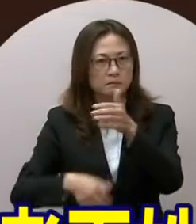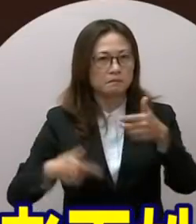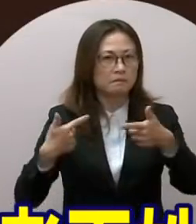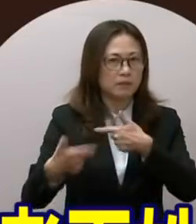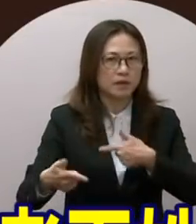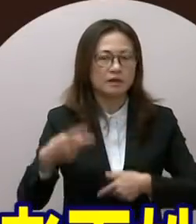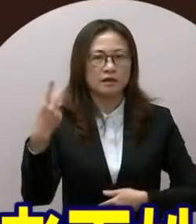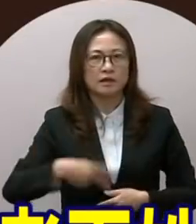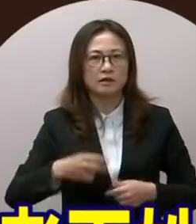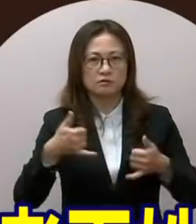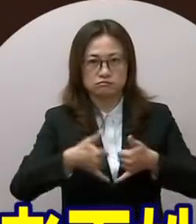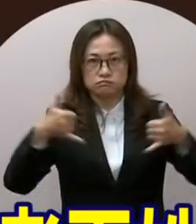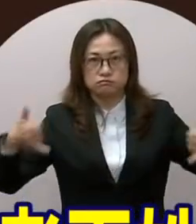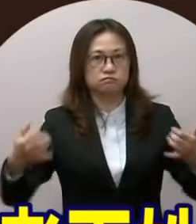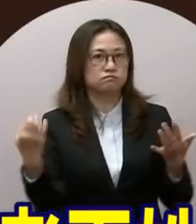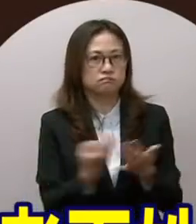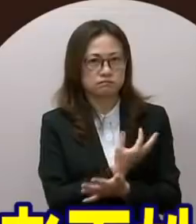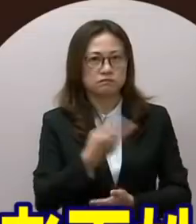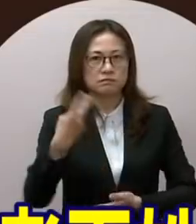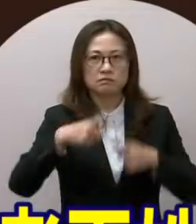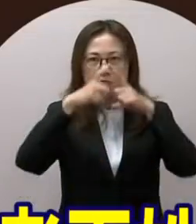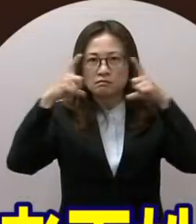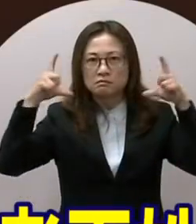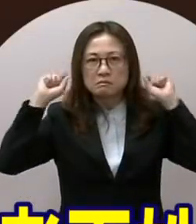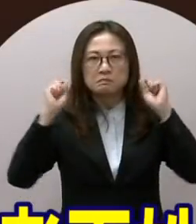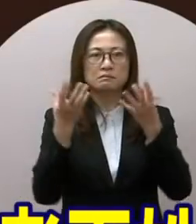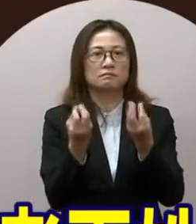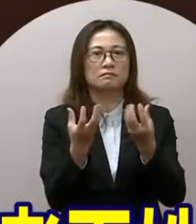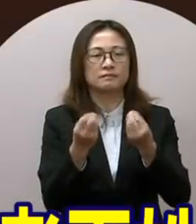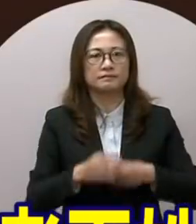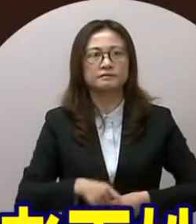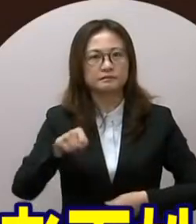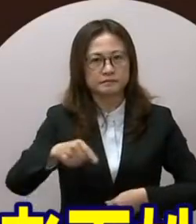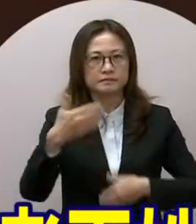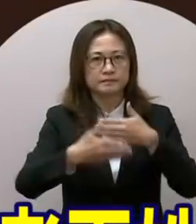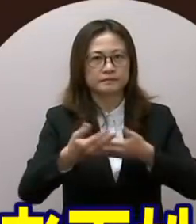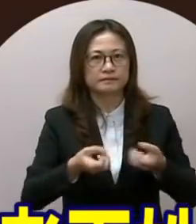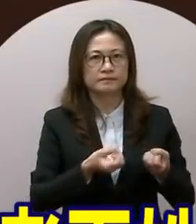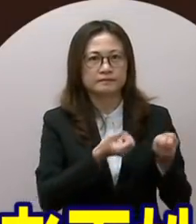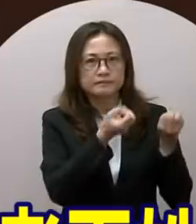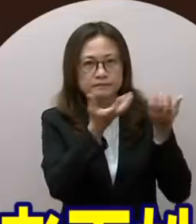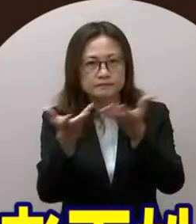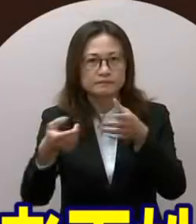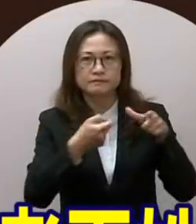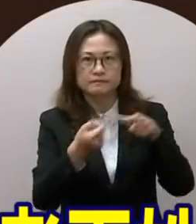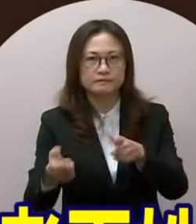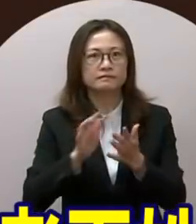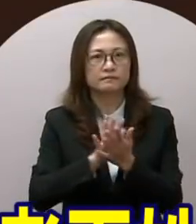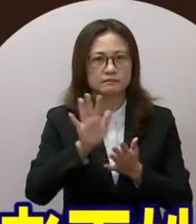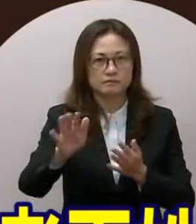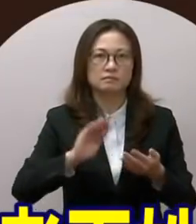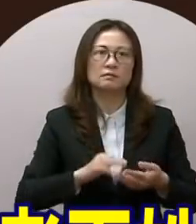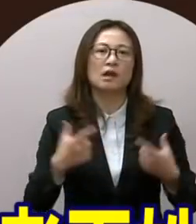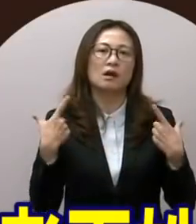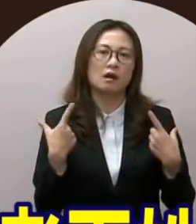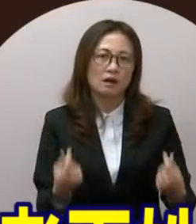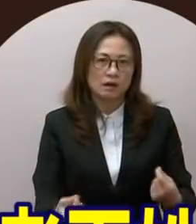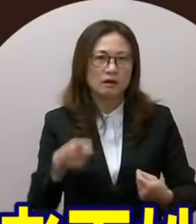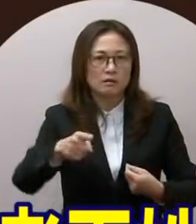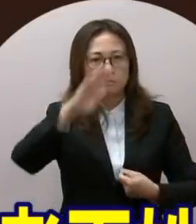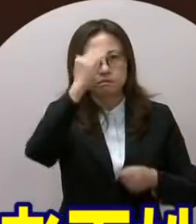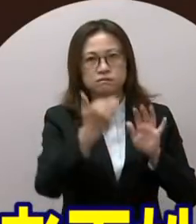没有戴起口罩的影片公诸于世后，原来所有的防疫规定都是